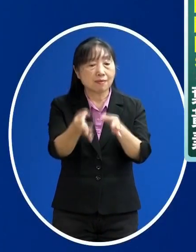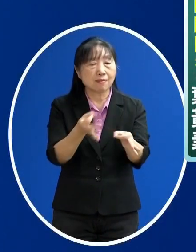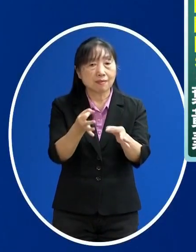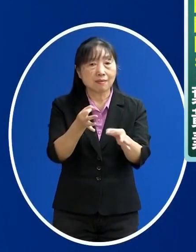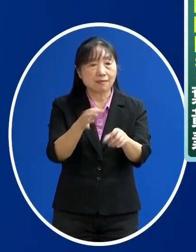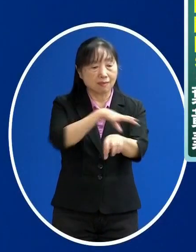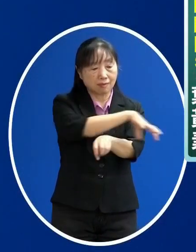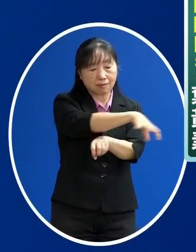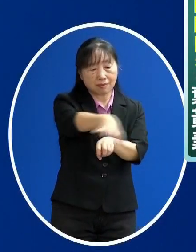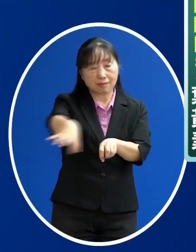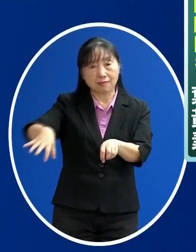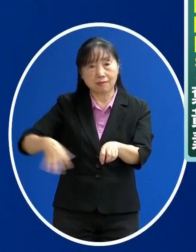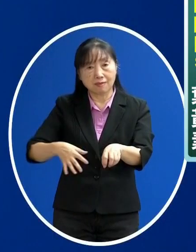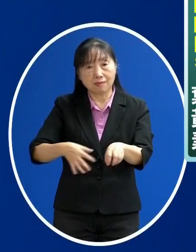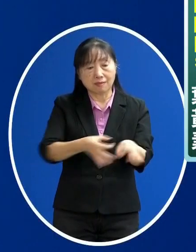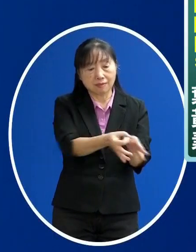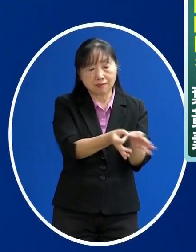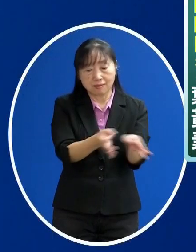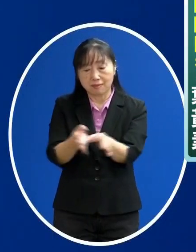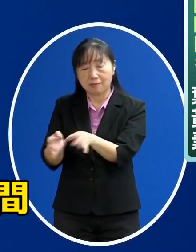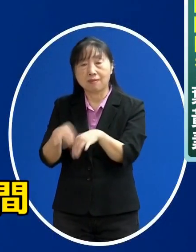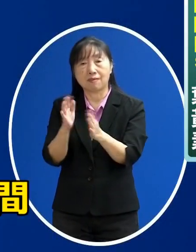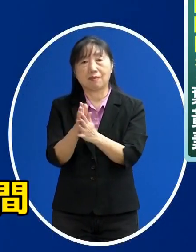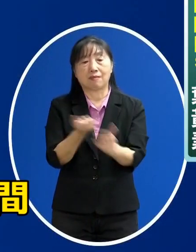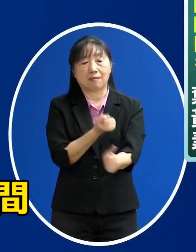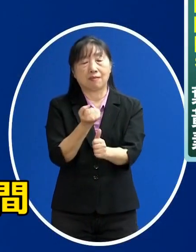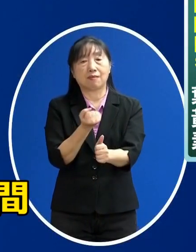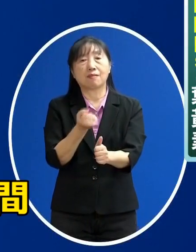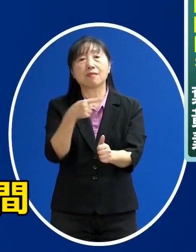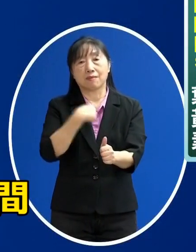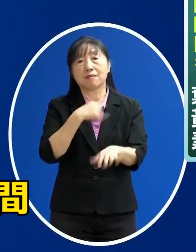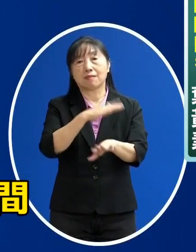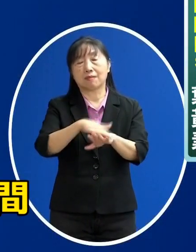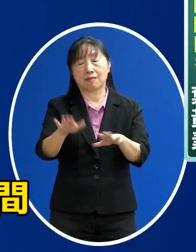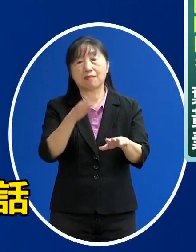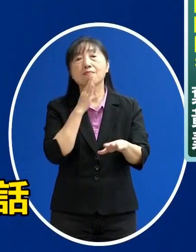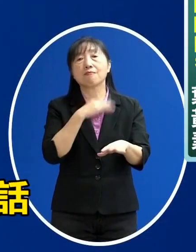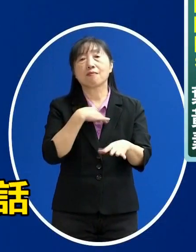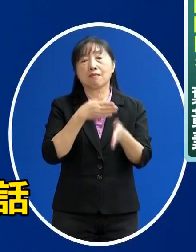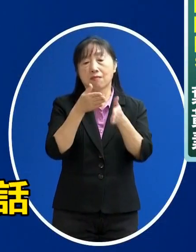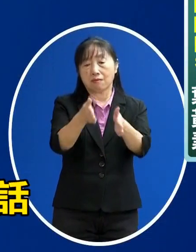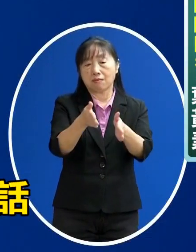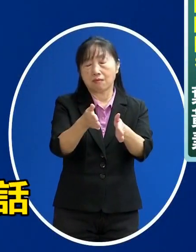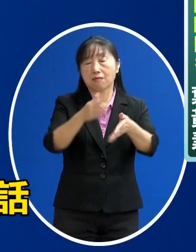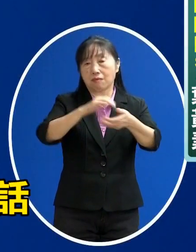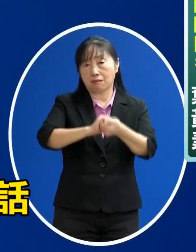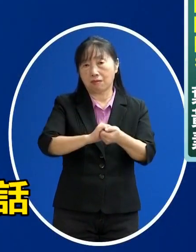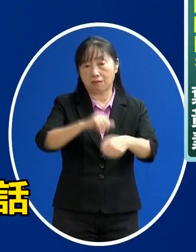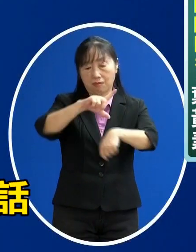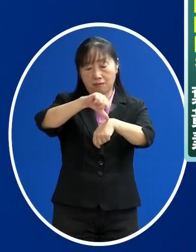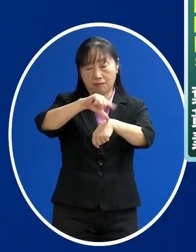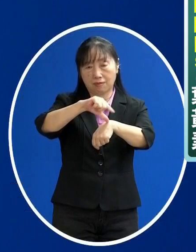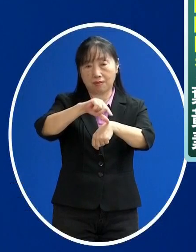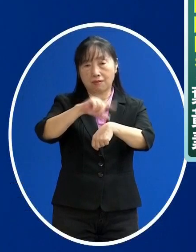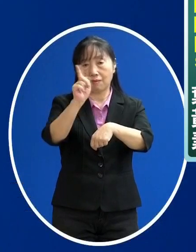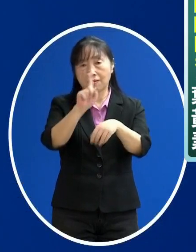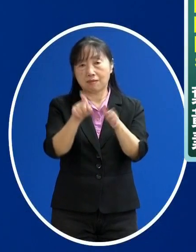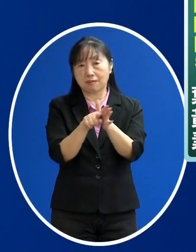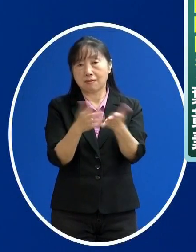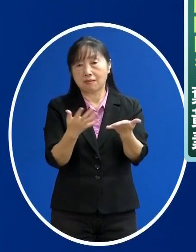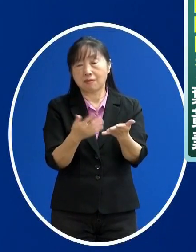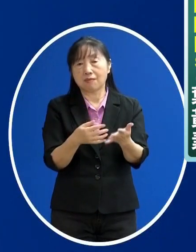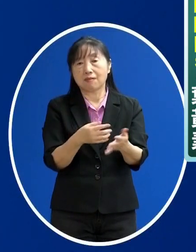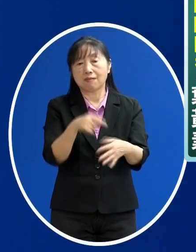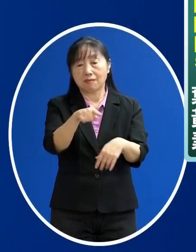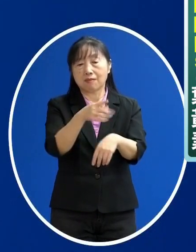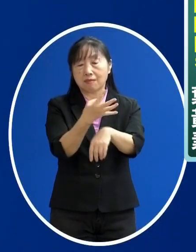边的一个摊贩。那这个部分的作为，我们会明定核心的营业时间， 在核心的营业时间里面的话，会管